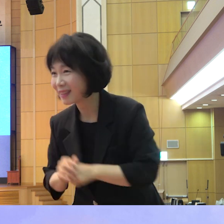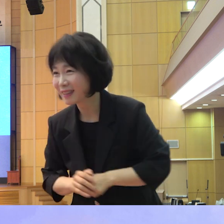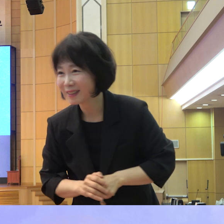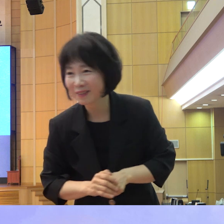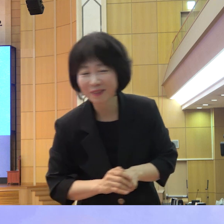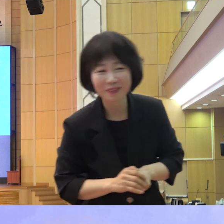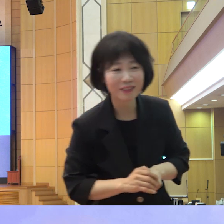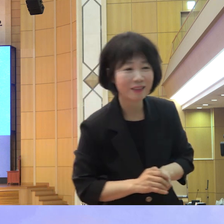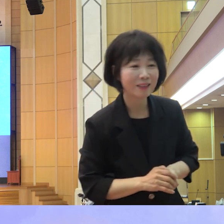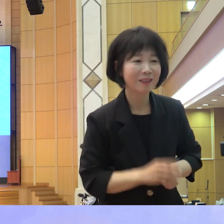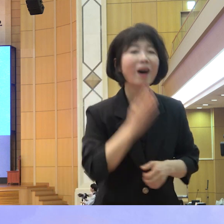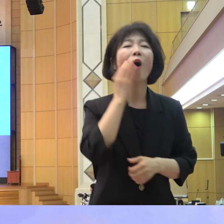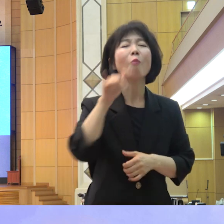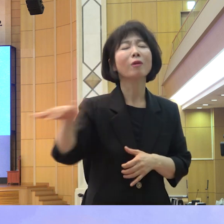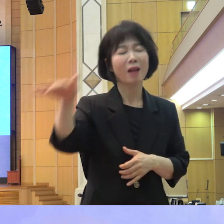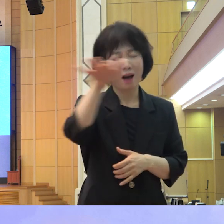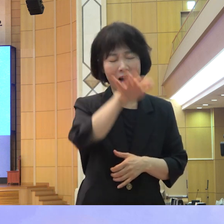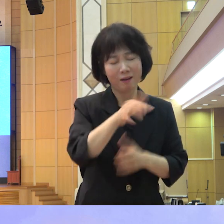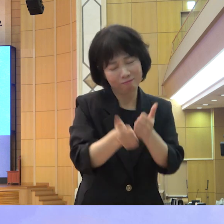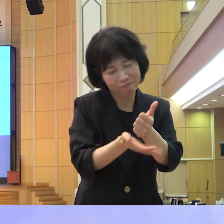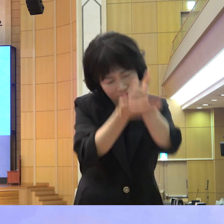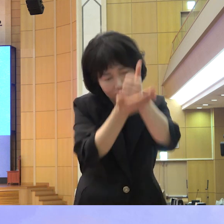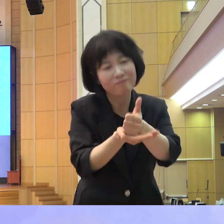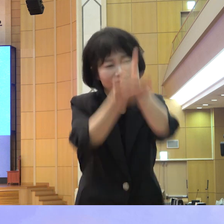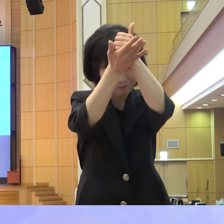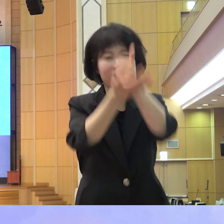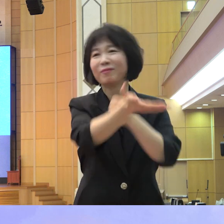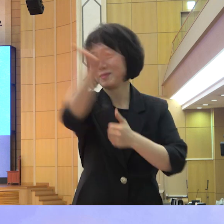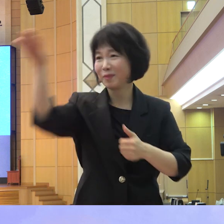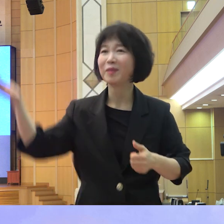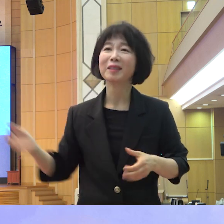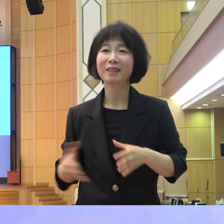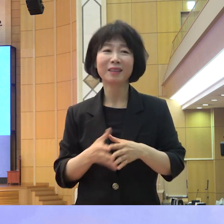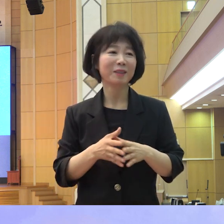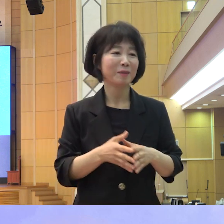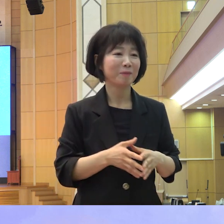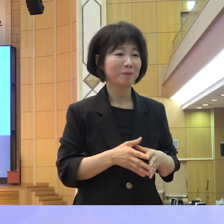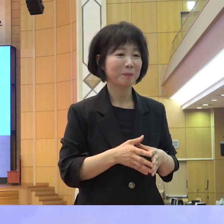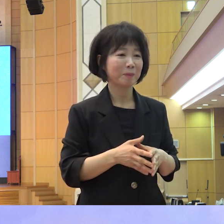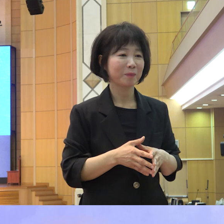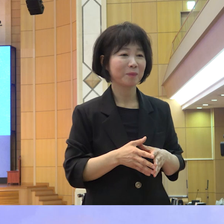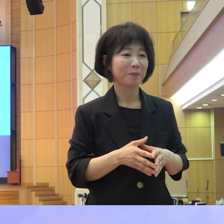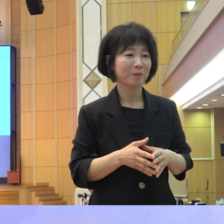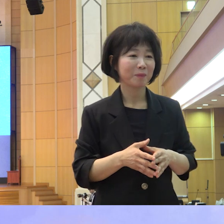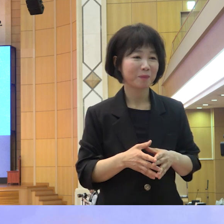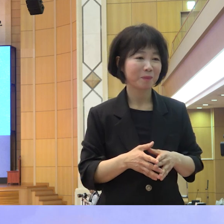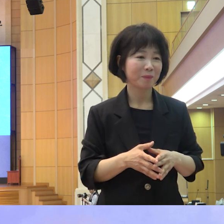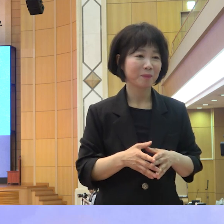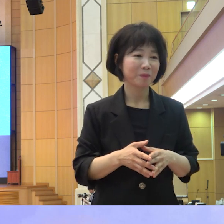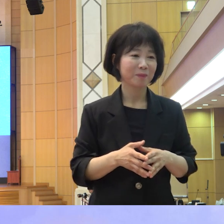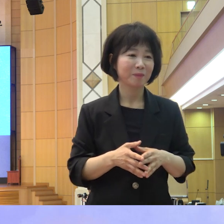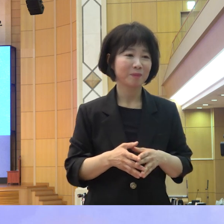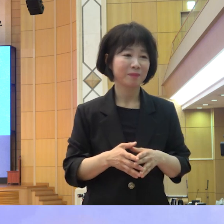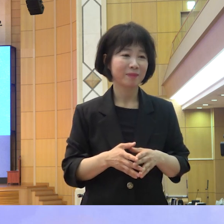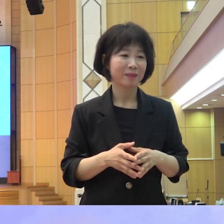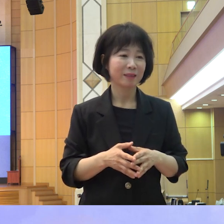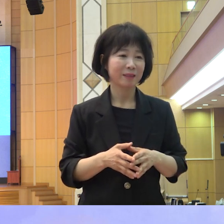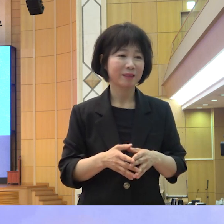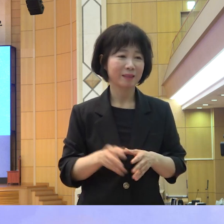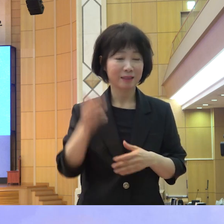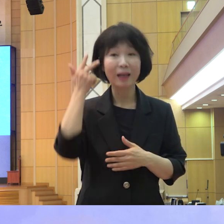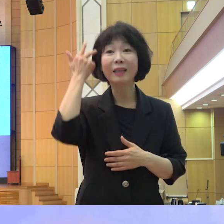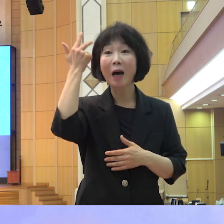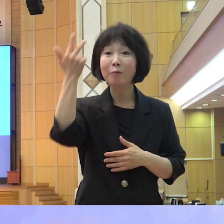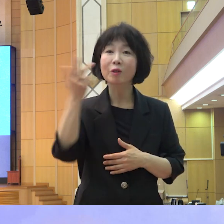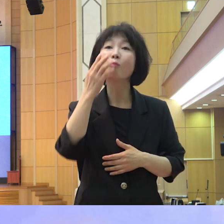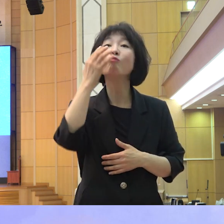분들은 다 어버이시니까 그분들에게 뭐 작지만 그래도 이렇게 실질적인